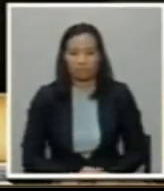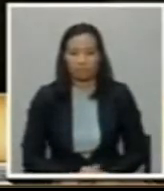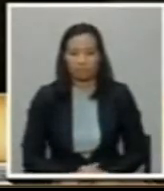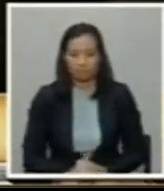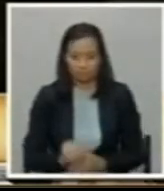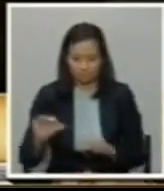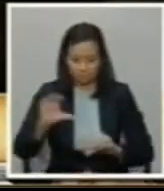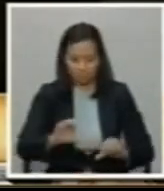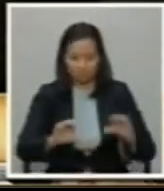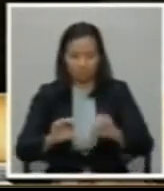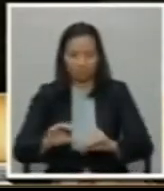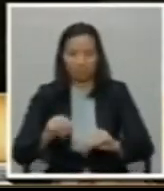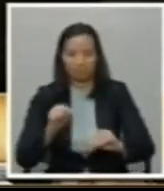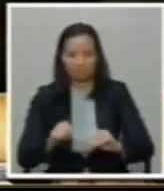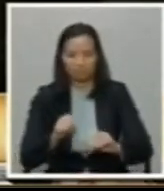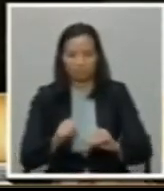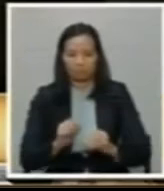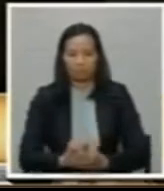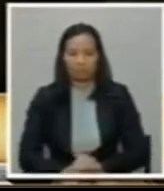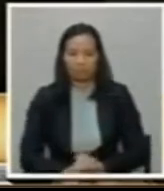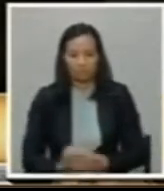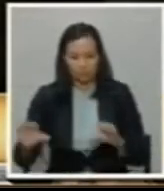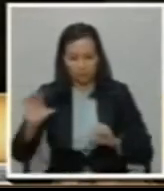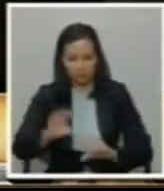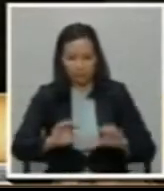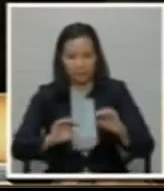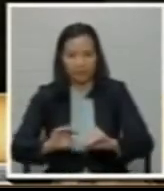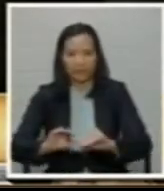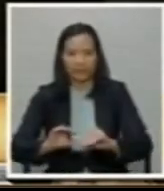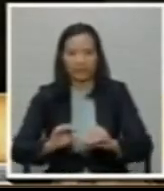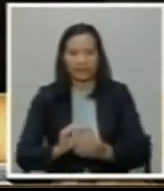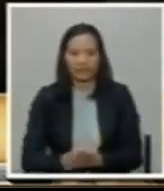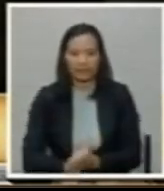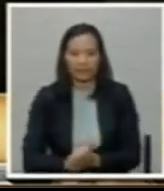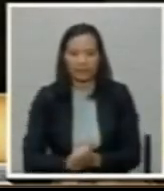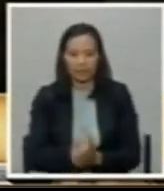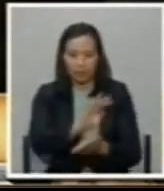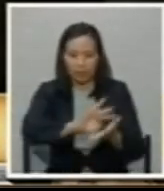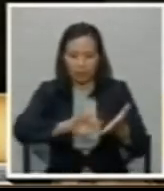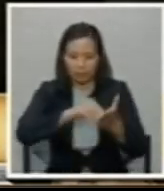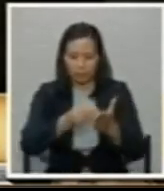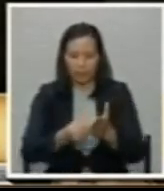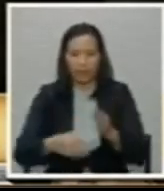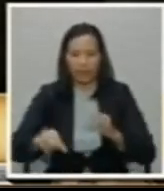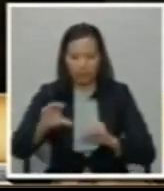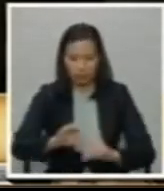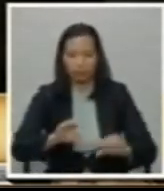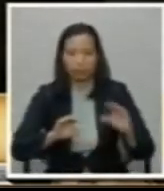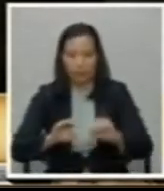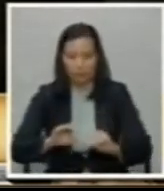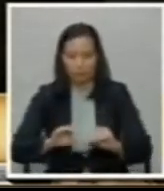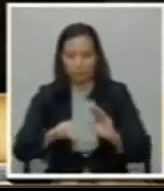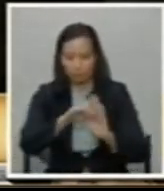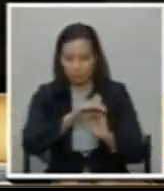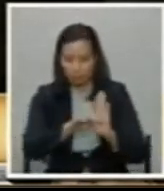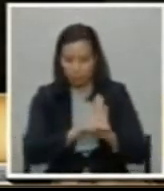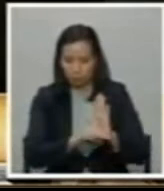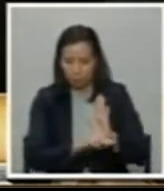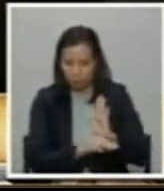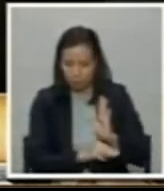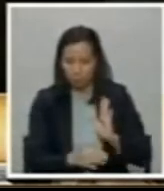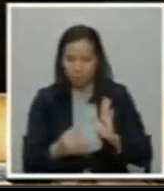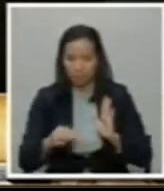ในการลงทุนของท่านเนี่ยท่านได้โชว์พอร์ตของการลงทุนผมก็มีความสงสัยว่